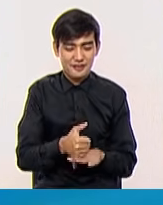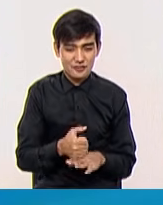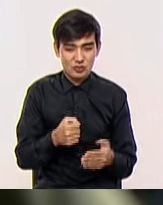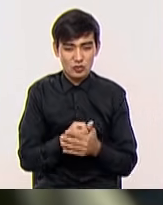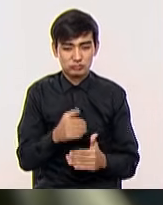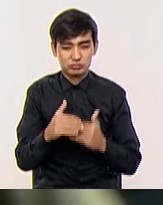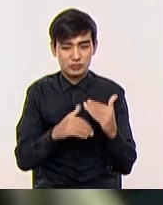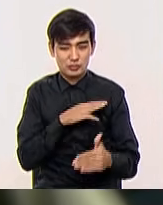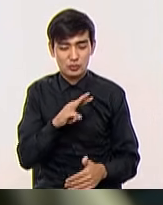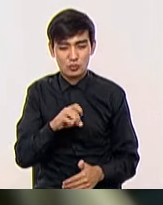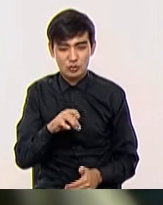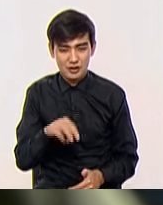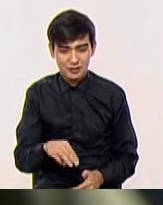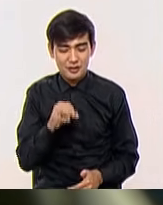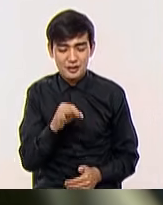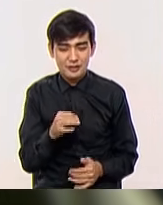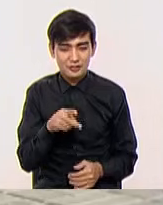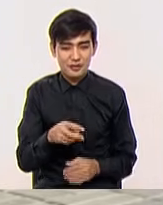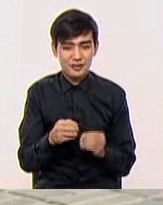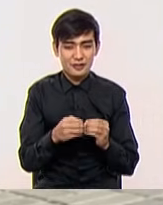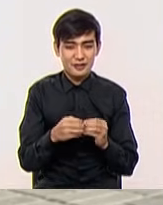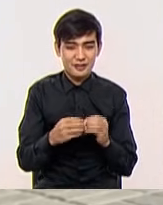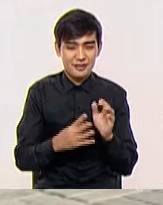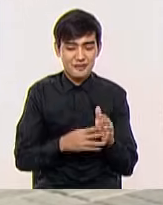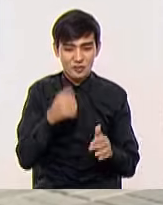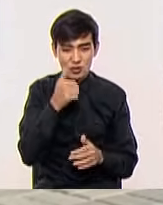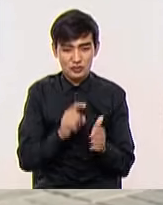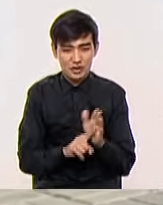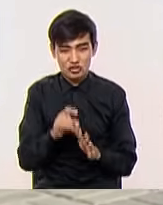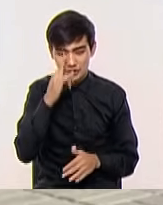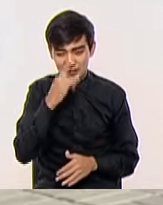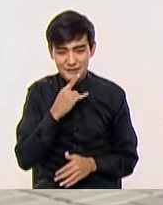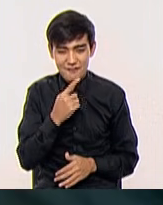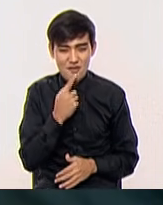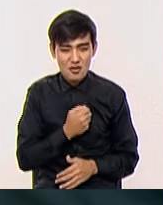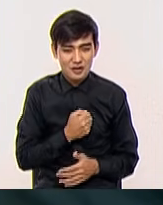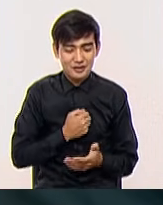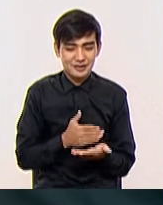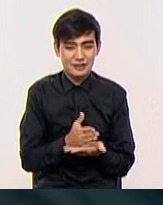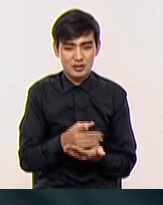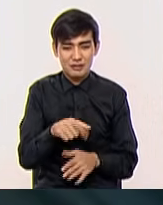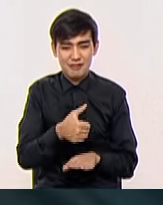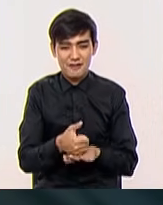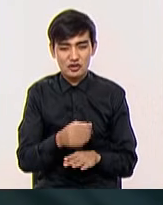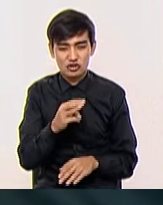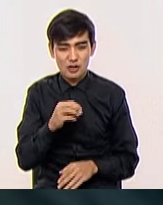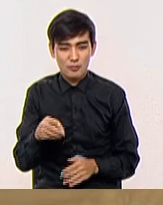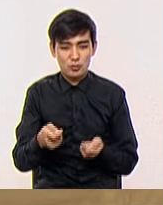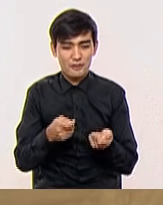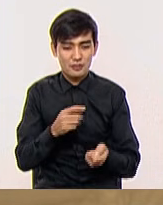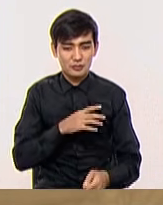дейін көтерілген Мұрат Бектанов 2019 жылдан бастап Қазақстан қарулы күштерінің бас штабын басқарған.